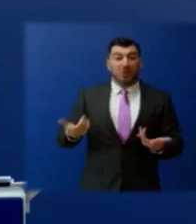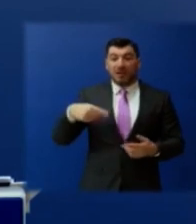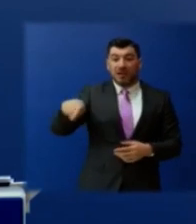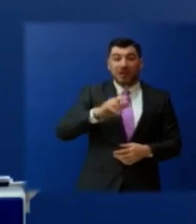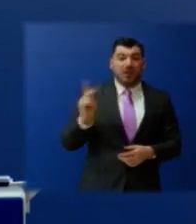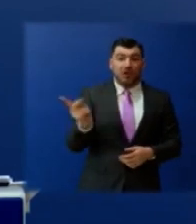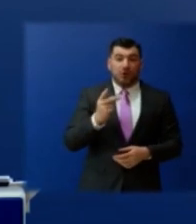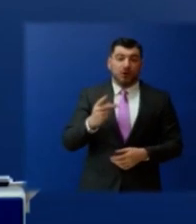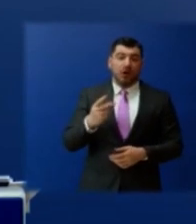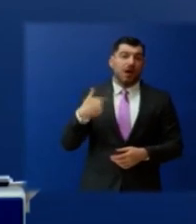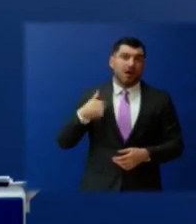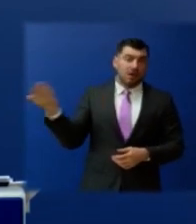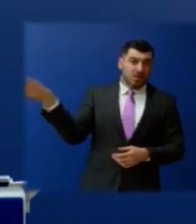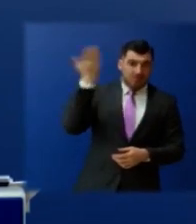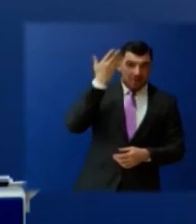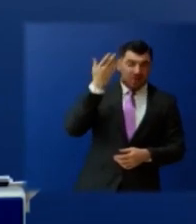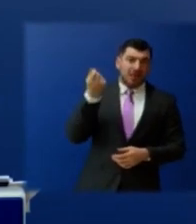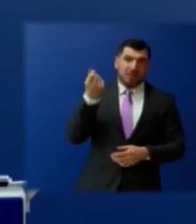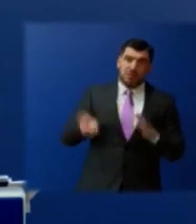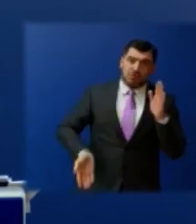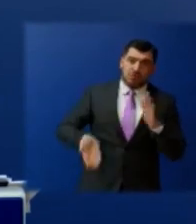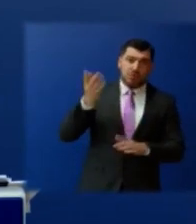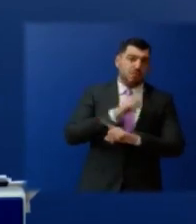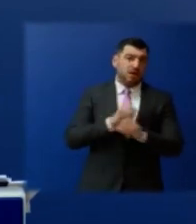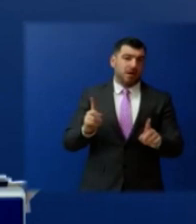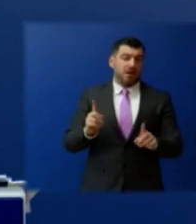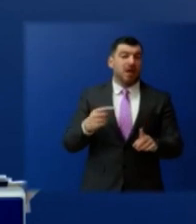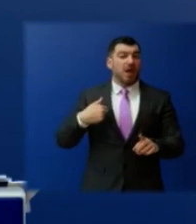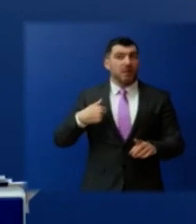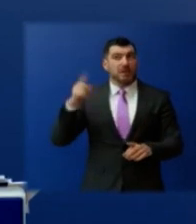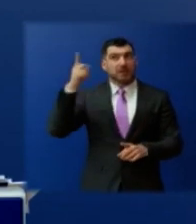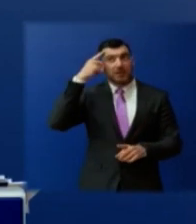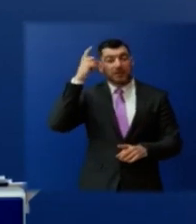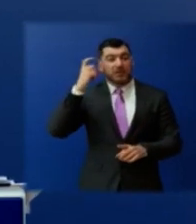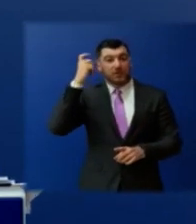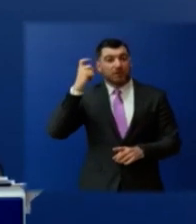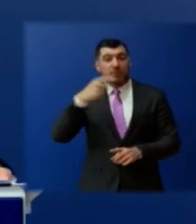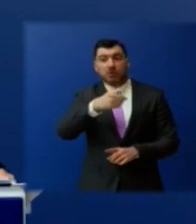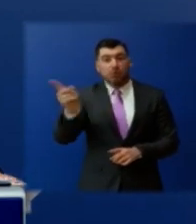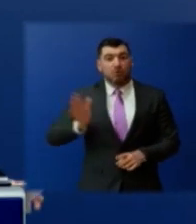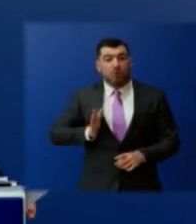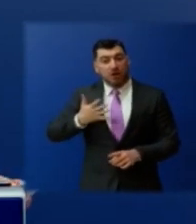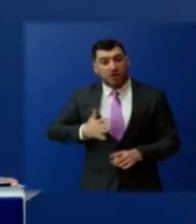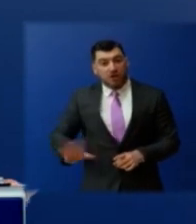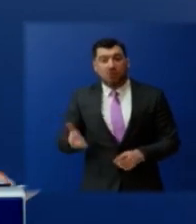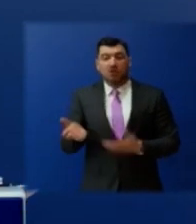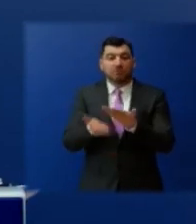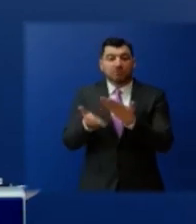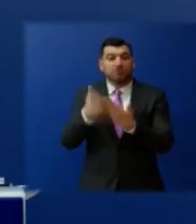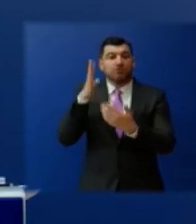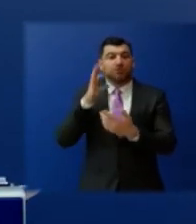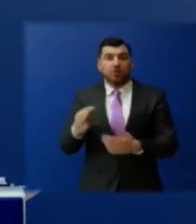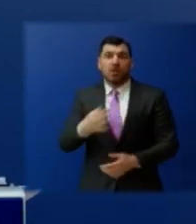οικοκυριών. Διαρκή μας μέρημνα είναι η ελάφρυνση του καταναλωτή όσο το επιτρέπουν οι περιστάσεις.